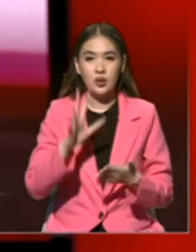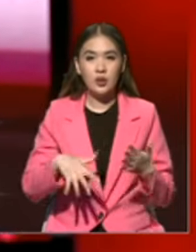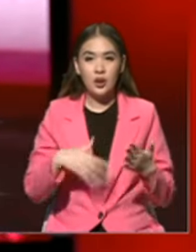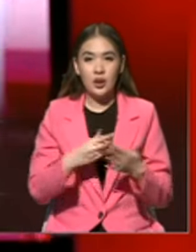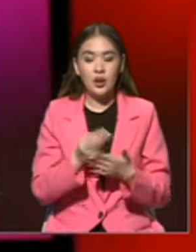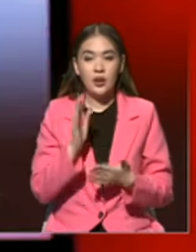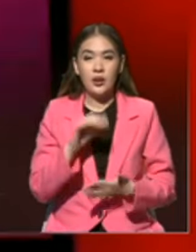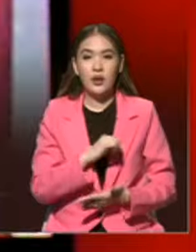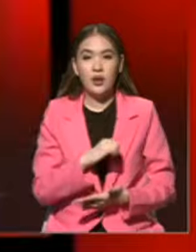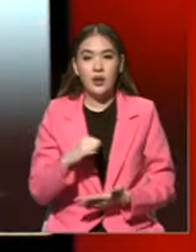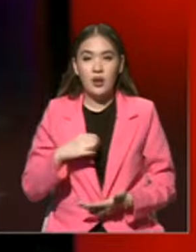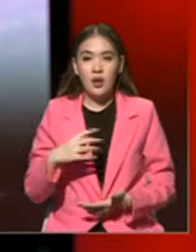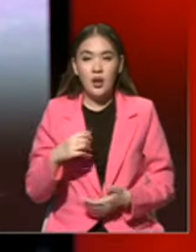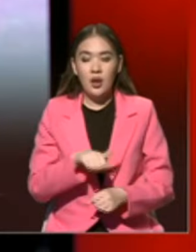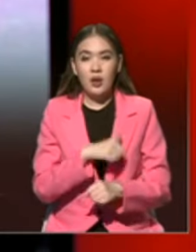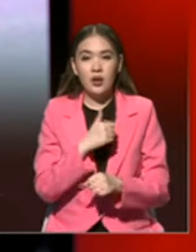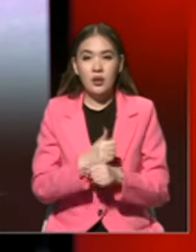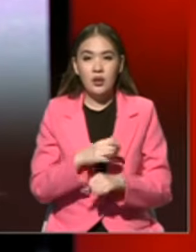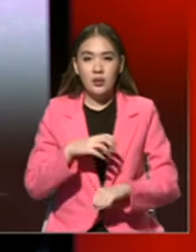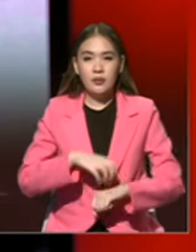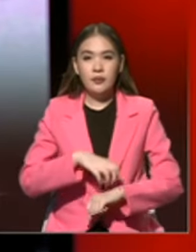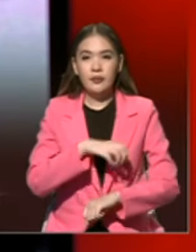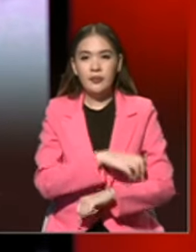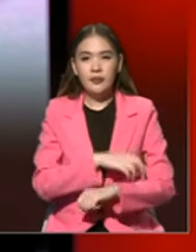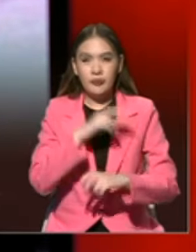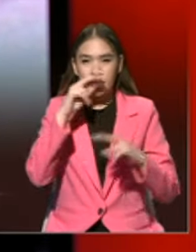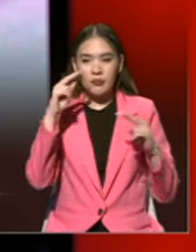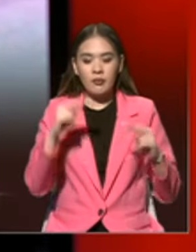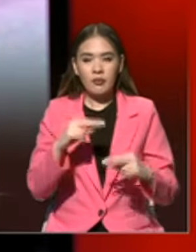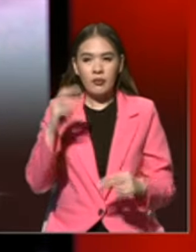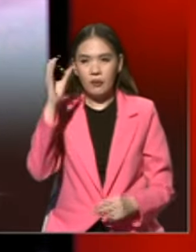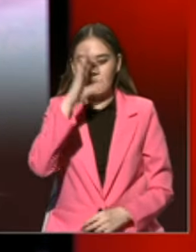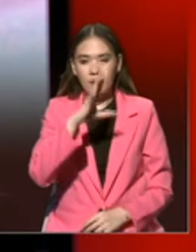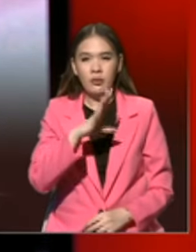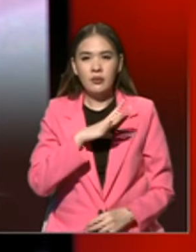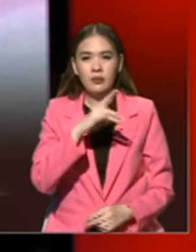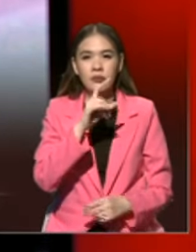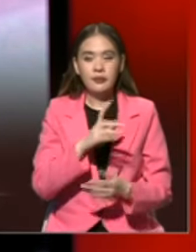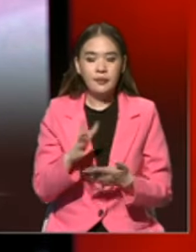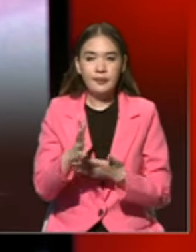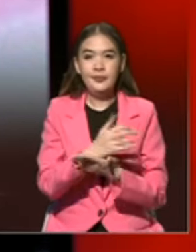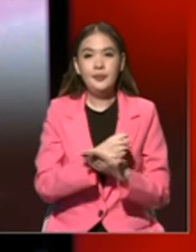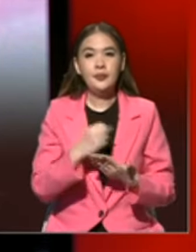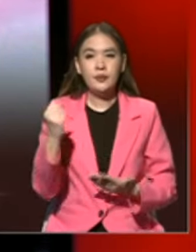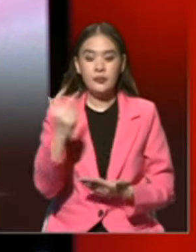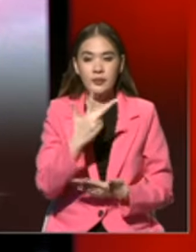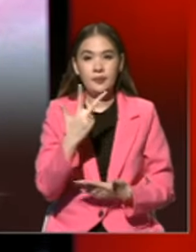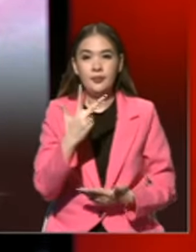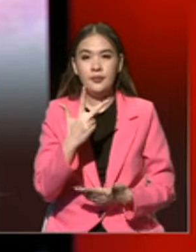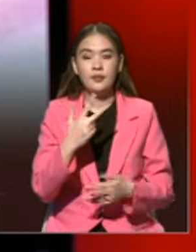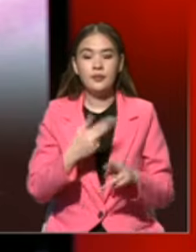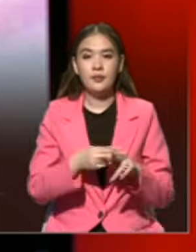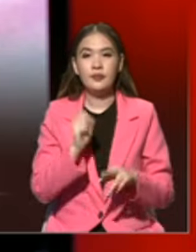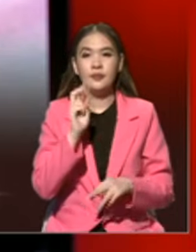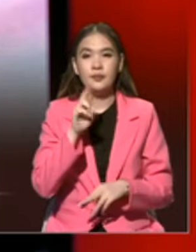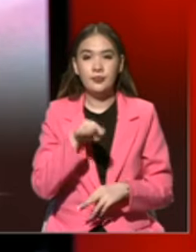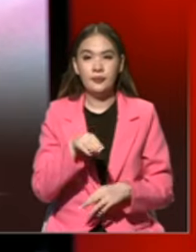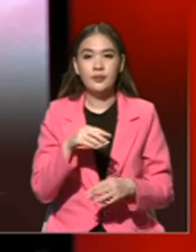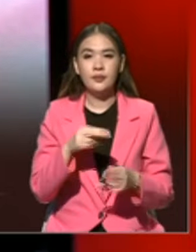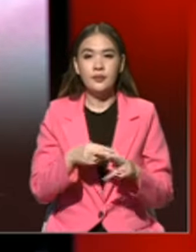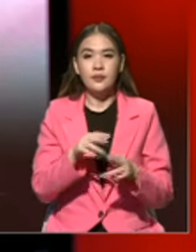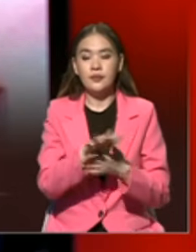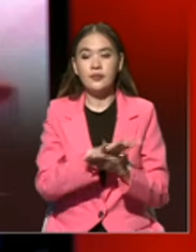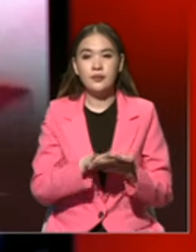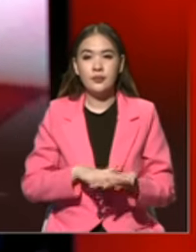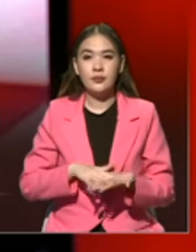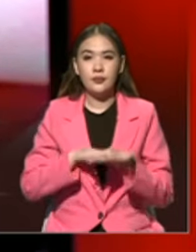жерде ең бастысы комиссия жаңағы куәгерлерді жинап, үш куәгерден кем болмау керек, сол жерде акт толтырып, осы